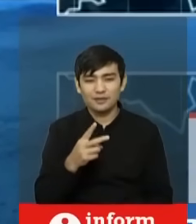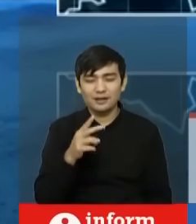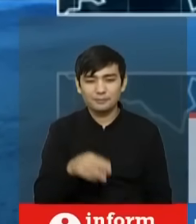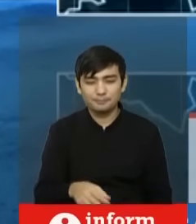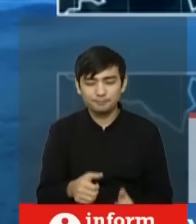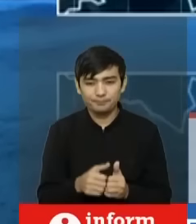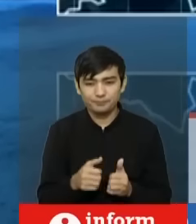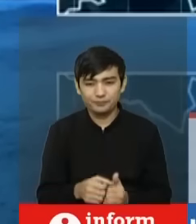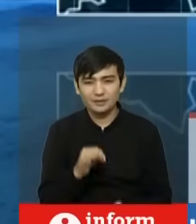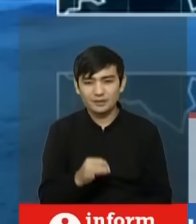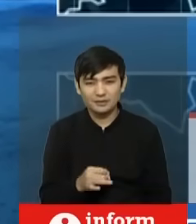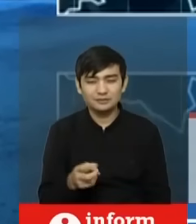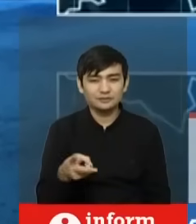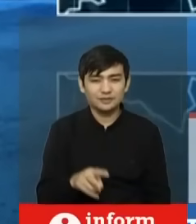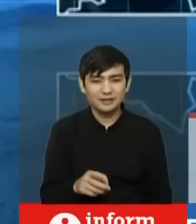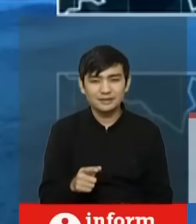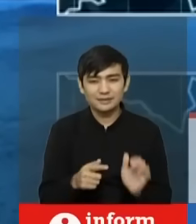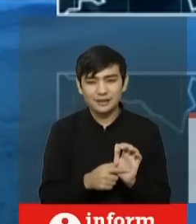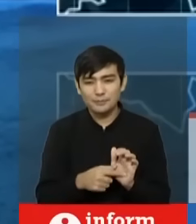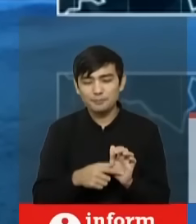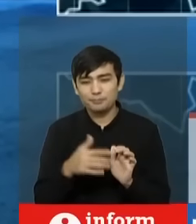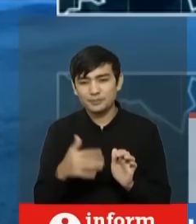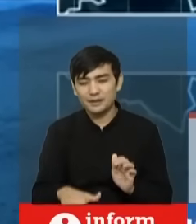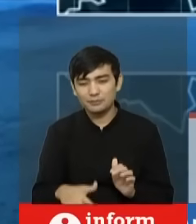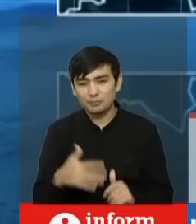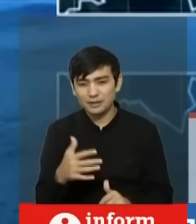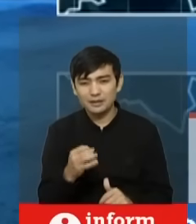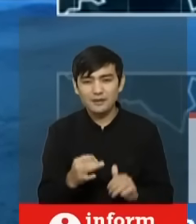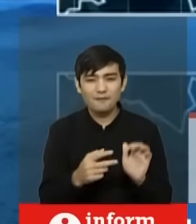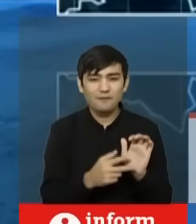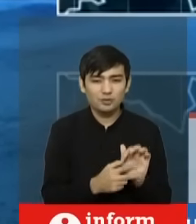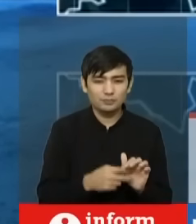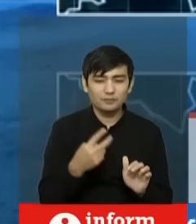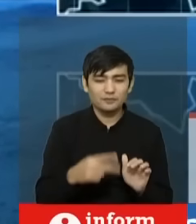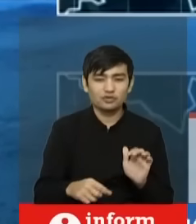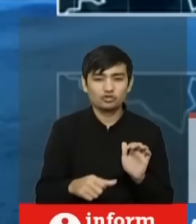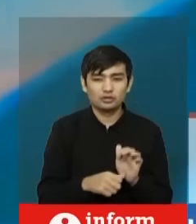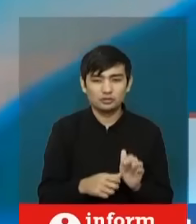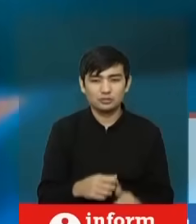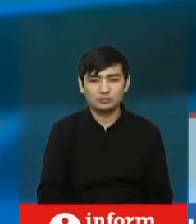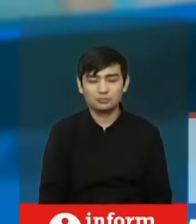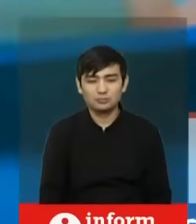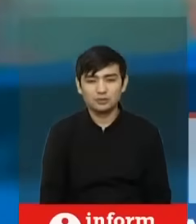екен. Соңғы екеуі 7:55-те және 8:26-да болып отыр.